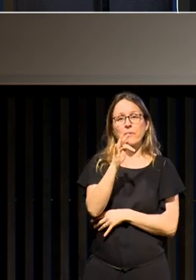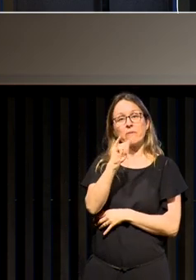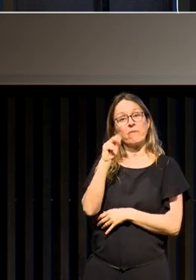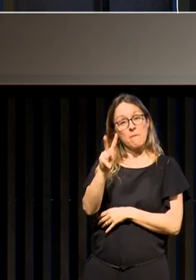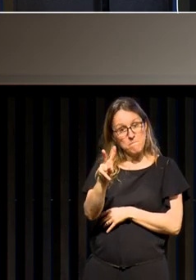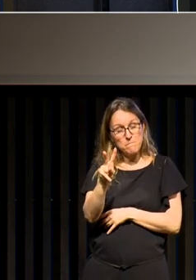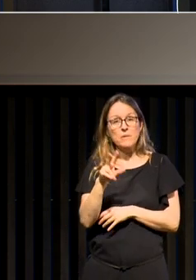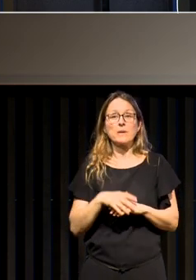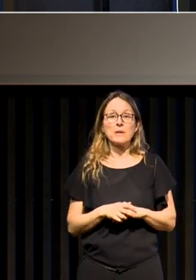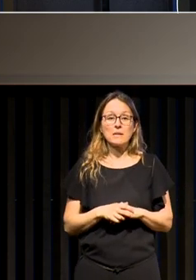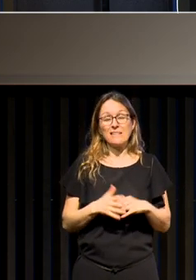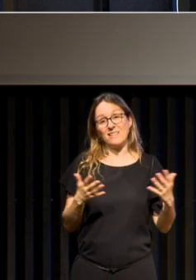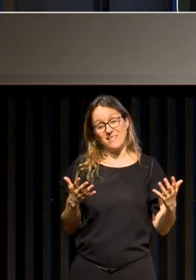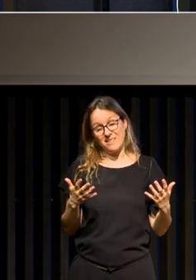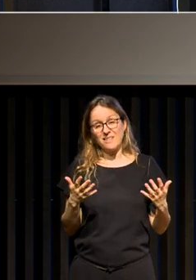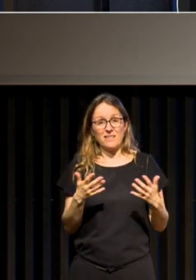vitro n'a que